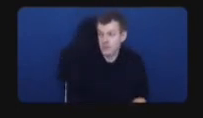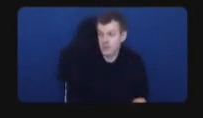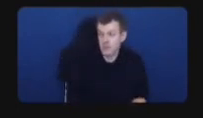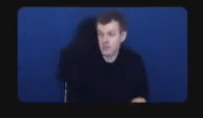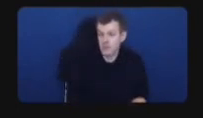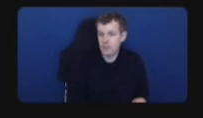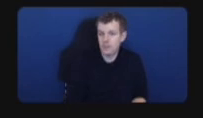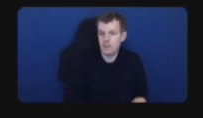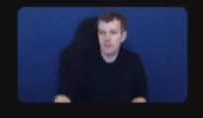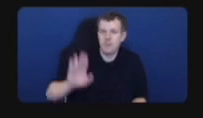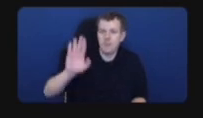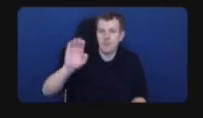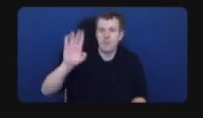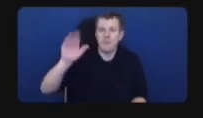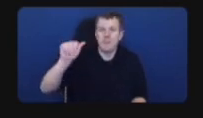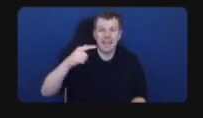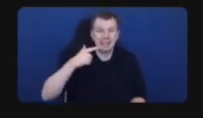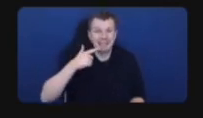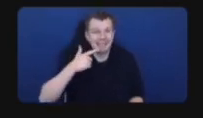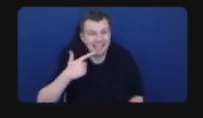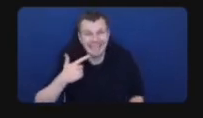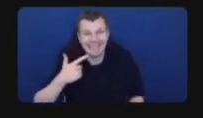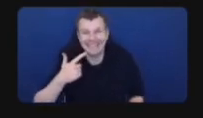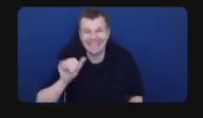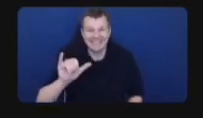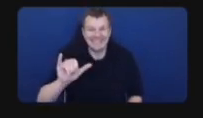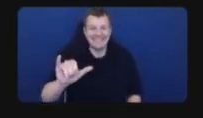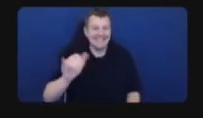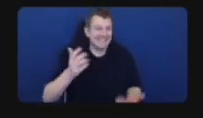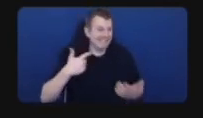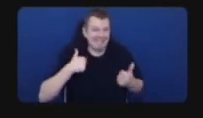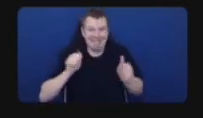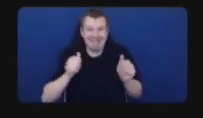All right, everyone, I will do my best. 好的, so,